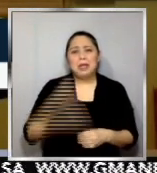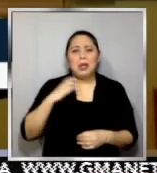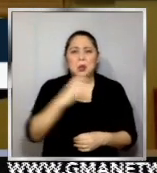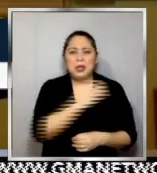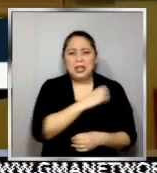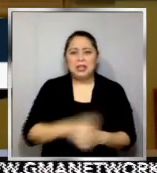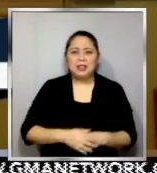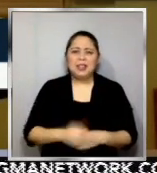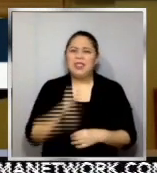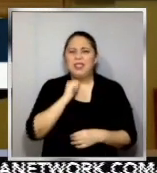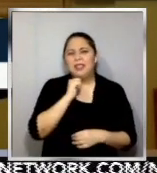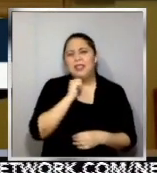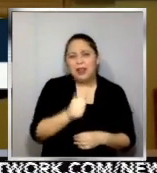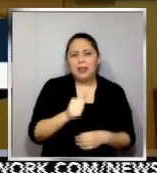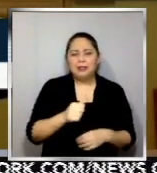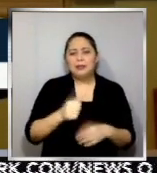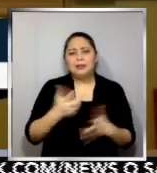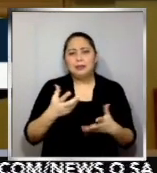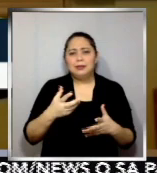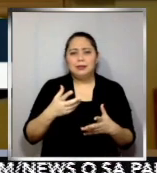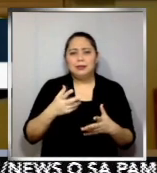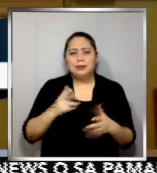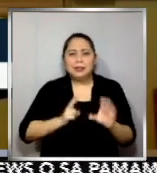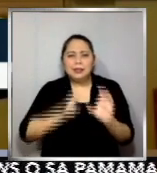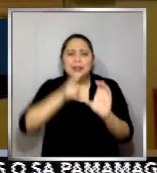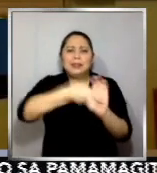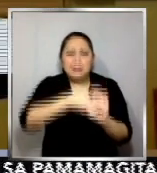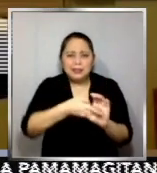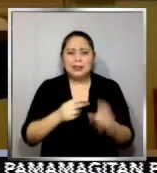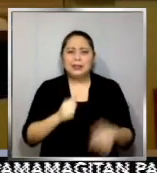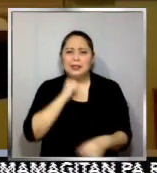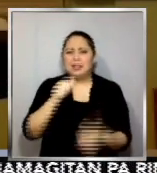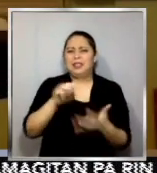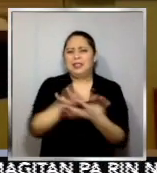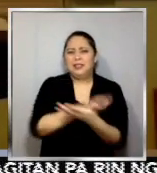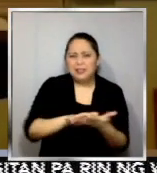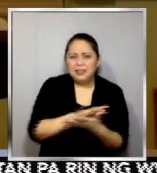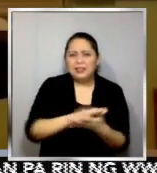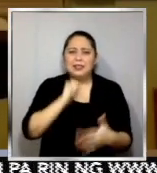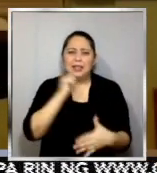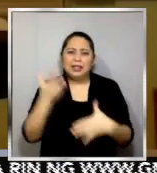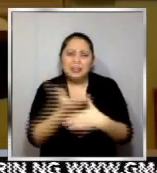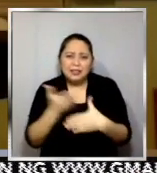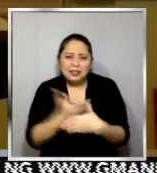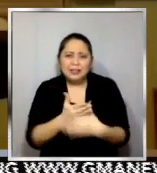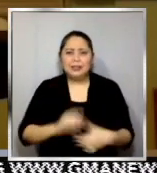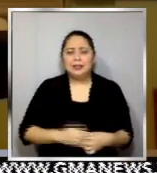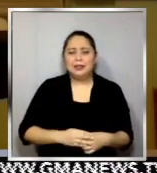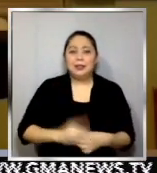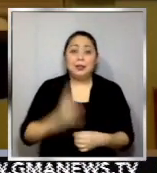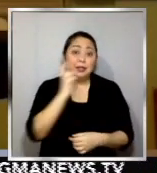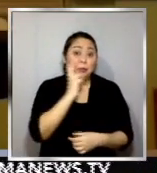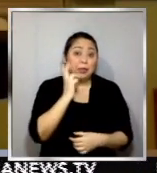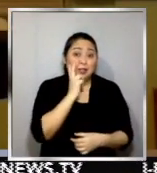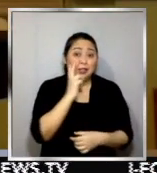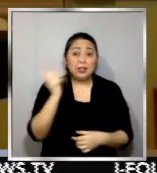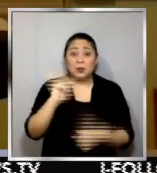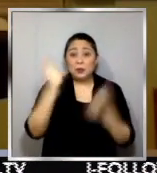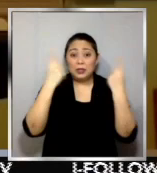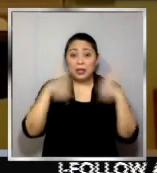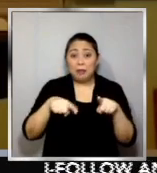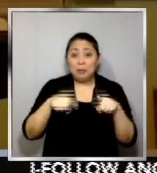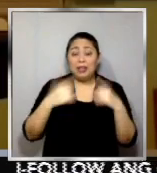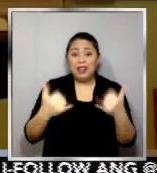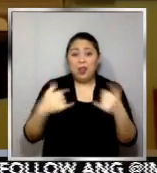ko po, hindi po naghihimasok, hindi po nakikialam ang presidente sa nangyayaring girian para sa pwesto